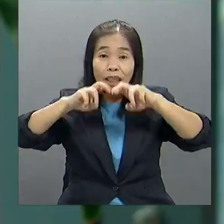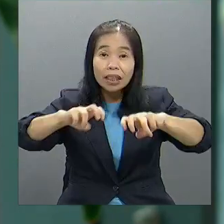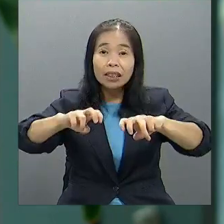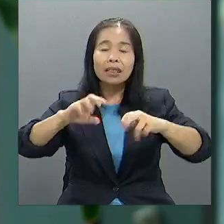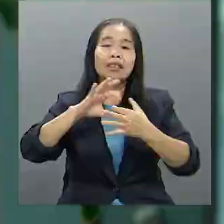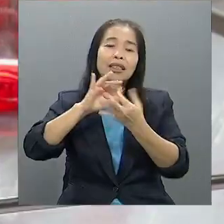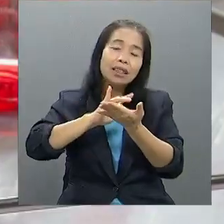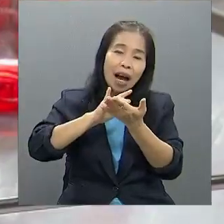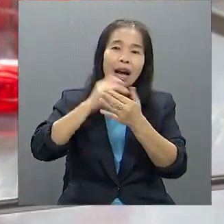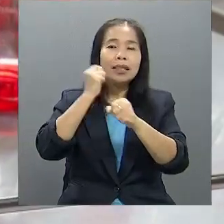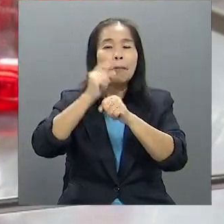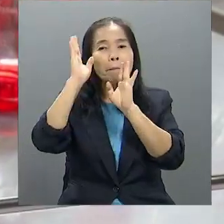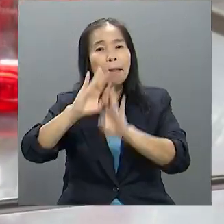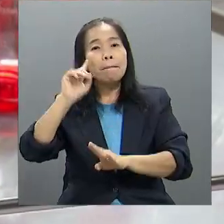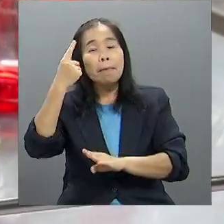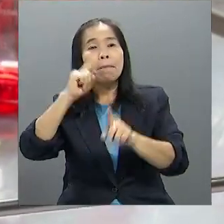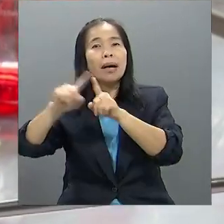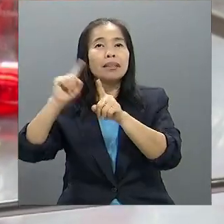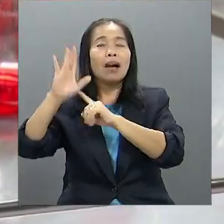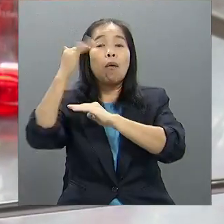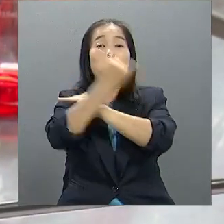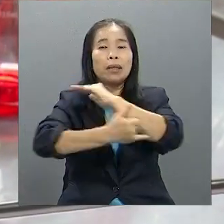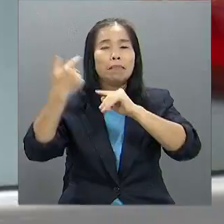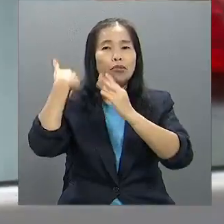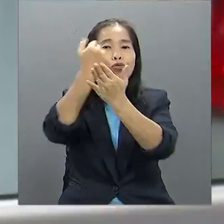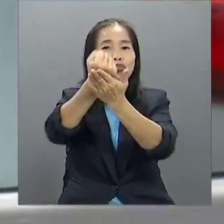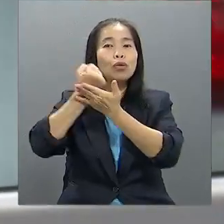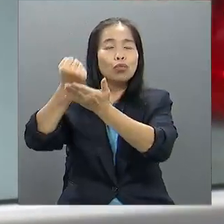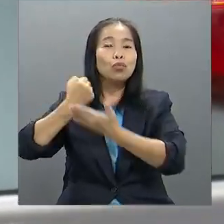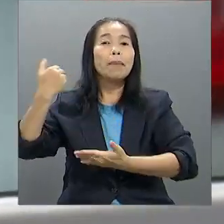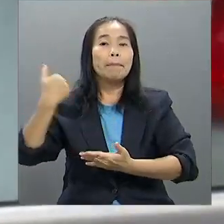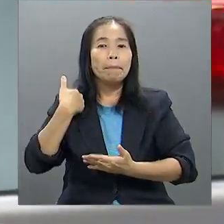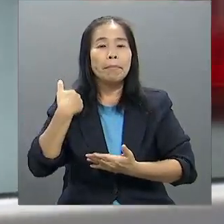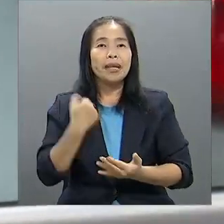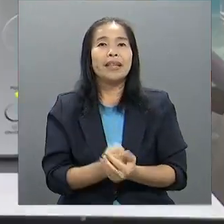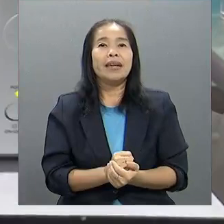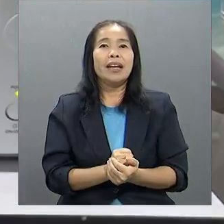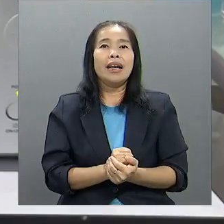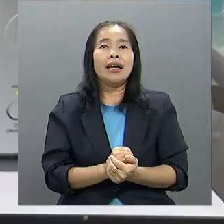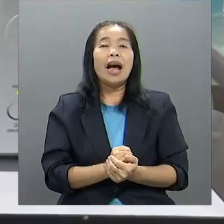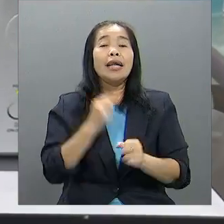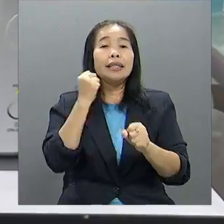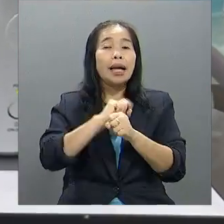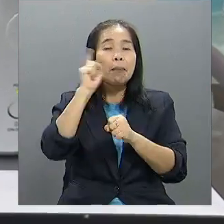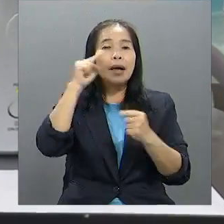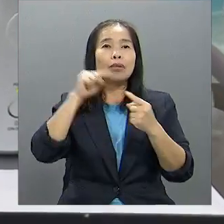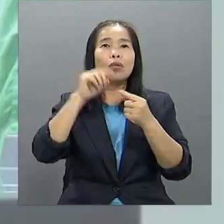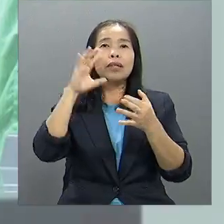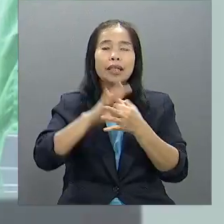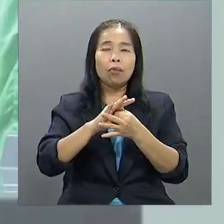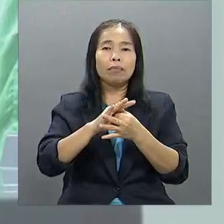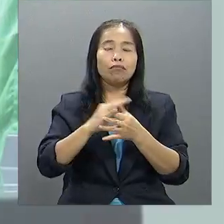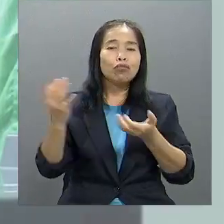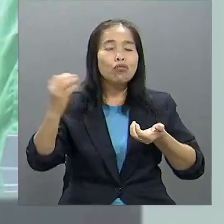ล่เนี่ยกำลังคิดอยู่ที่จะมาช่วยเราให้รับมือกับโควิดได้แล้วก็คืนกลับสู่การใช้ชีวิตแบบเก่าได้สิ่ง